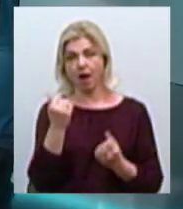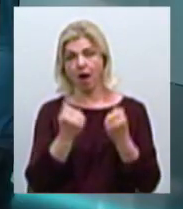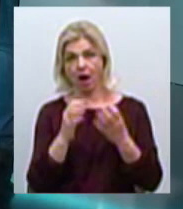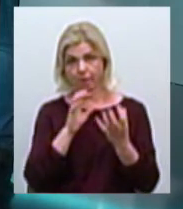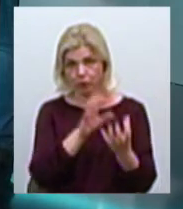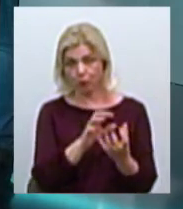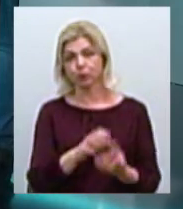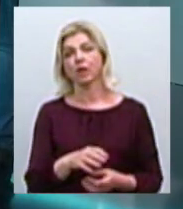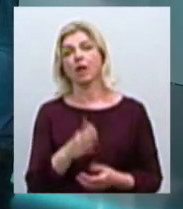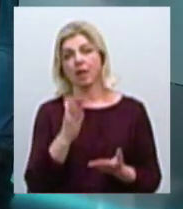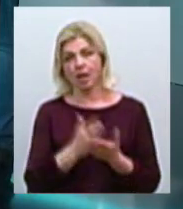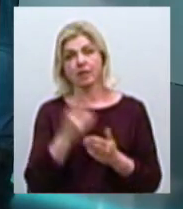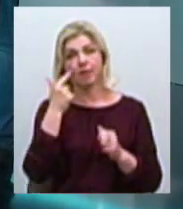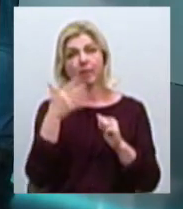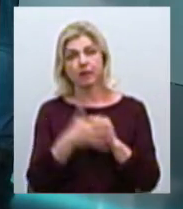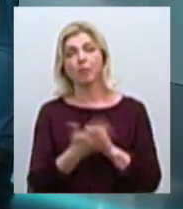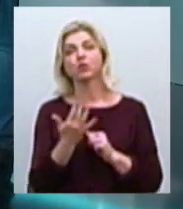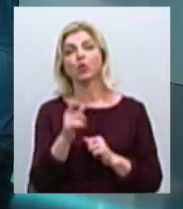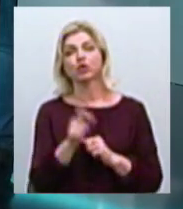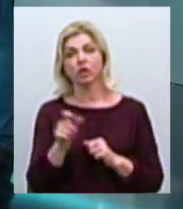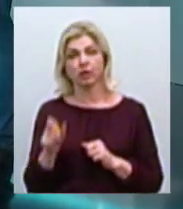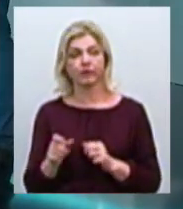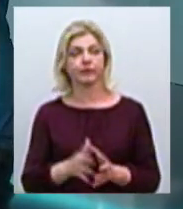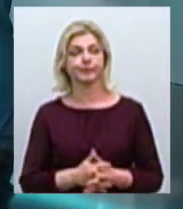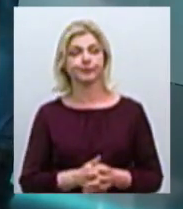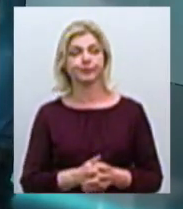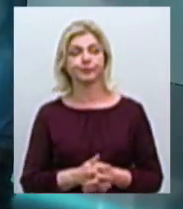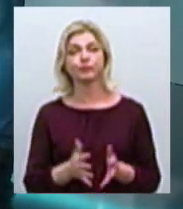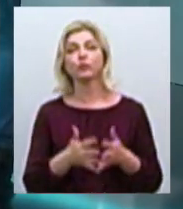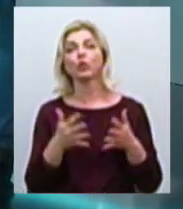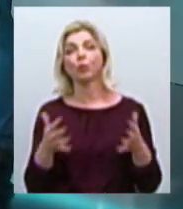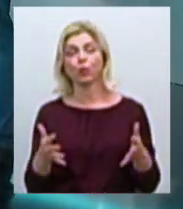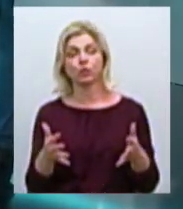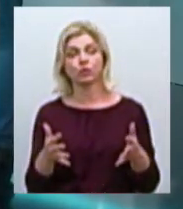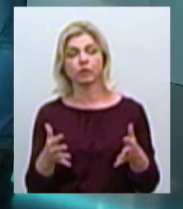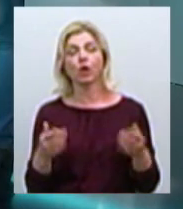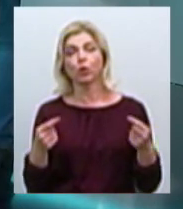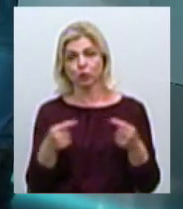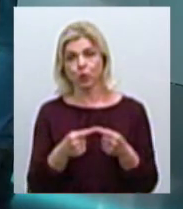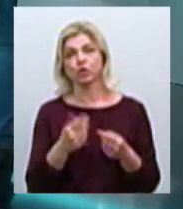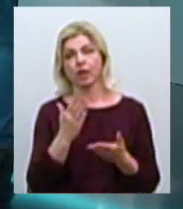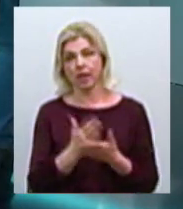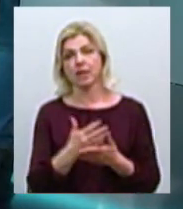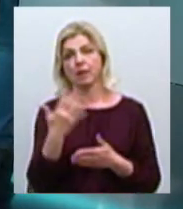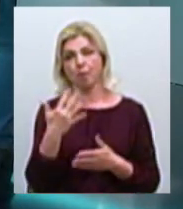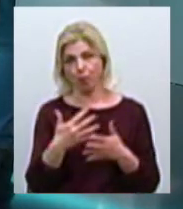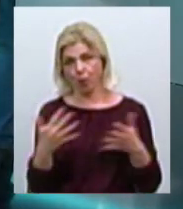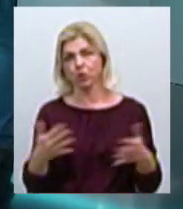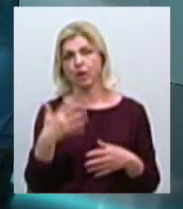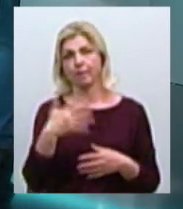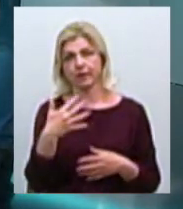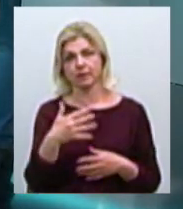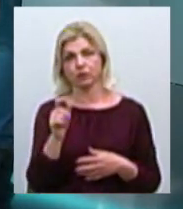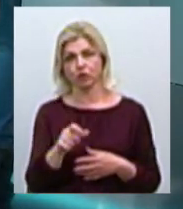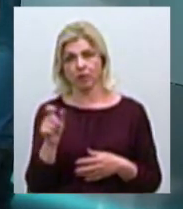розуміння, скільки їх чоловік, їх там вже є більше, мабуть, 5, вже точно є більше 50 чоловік. А плюс